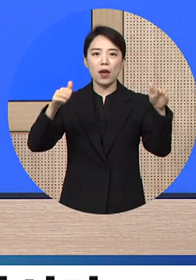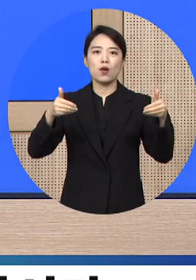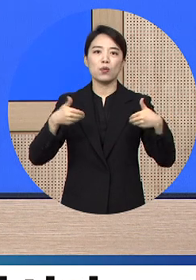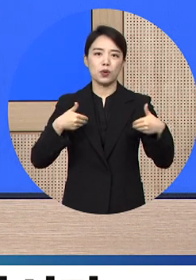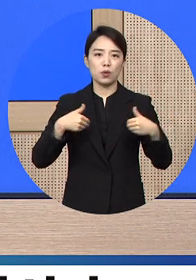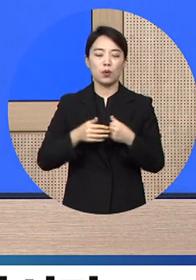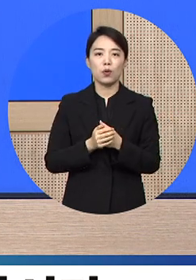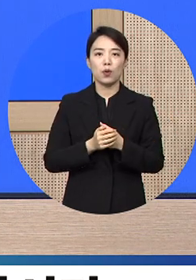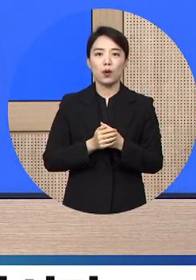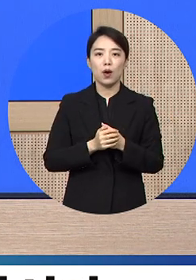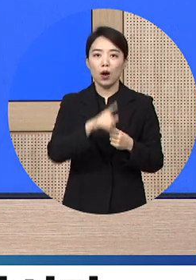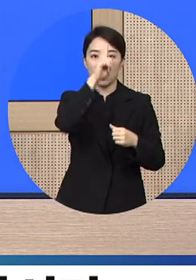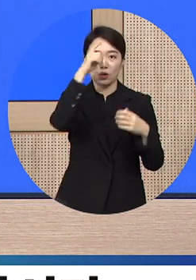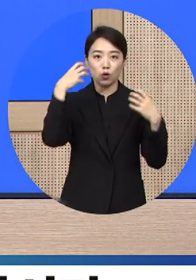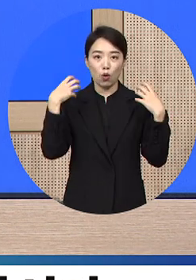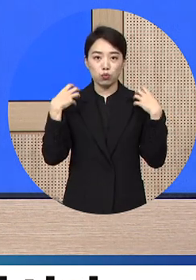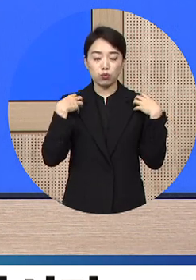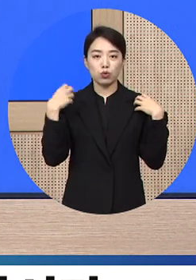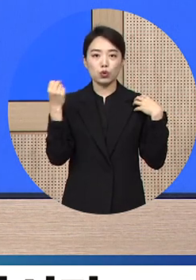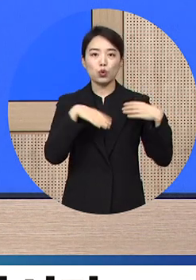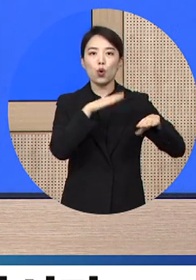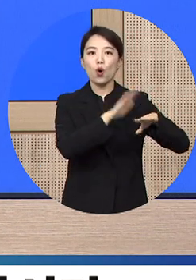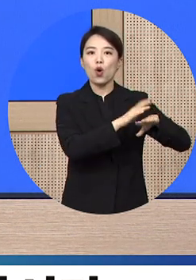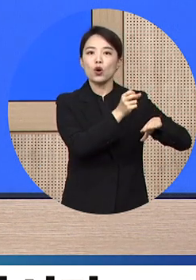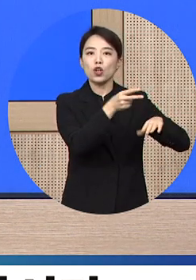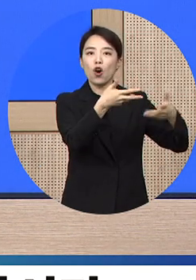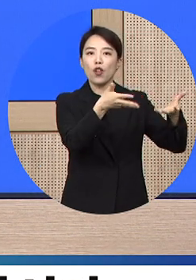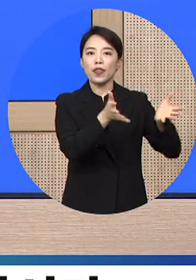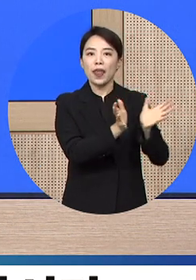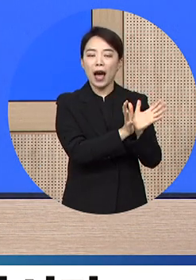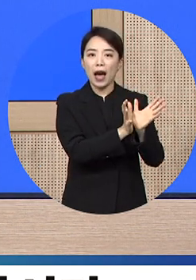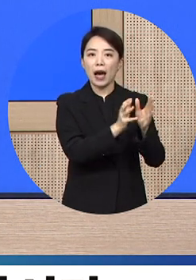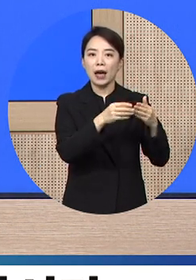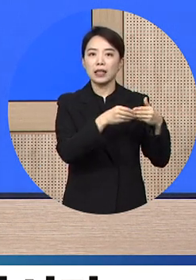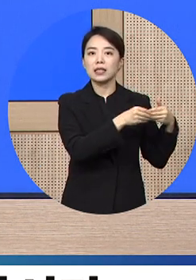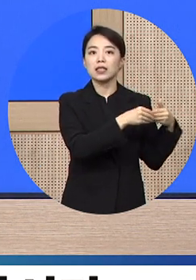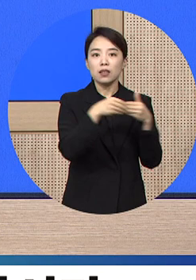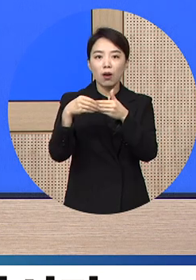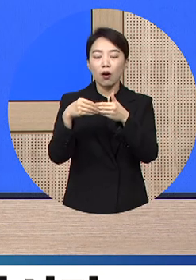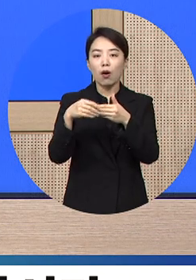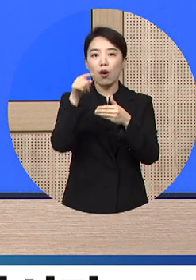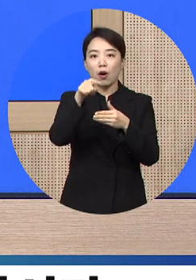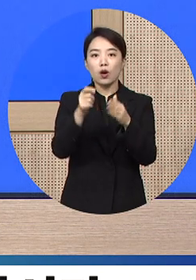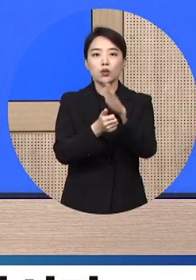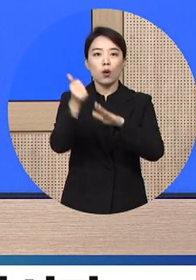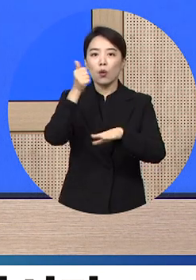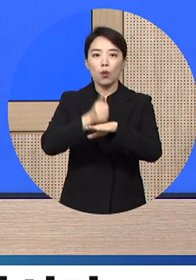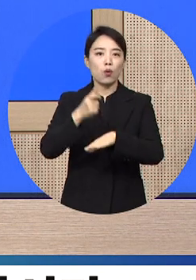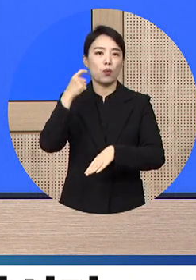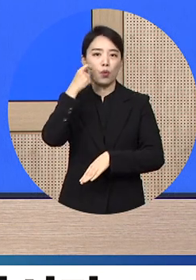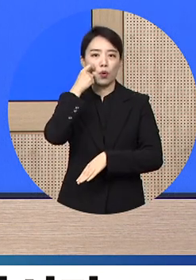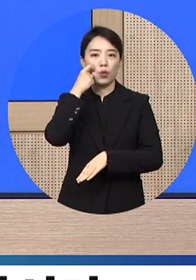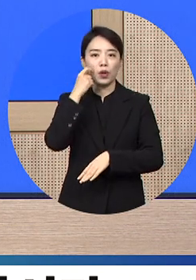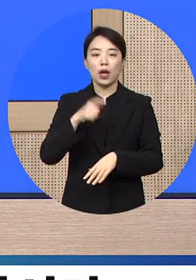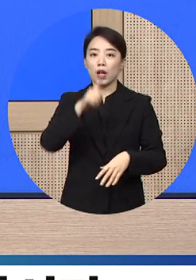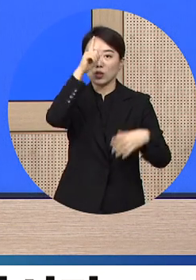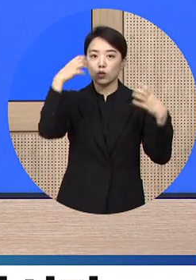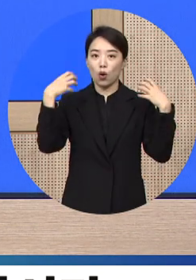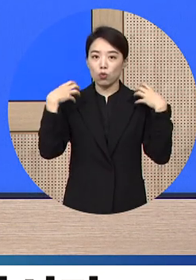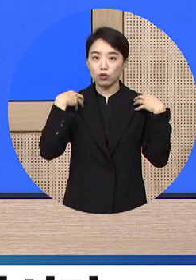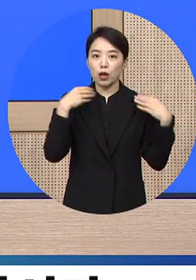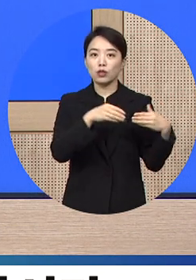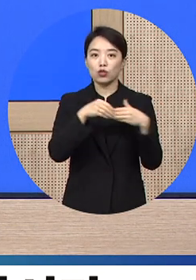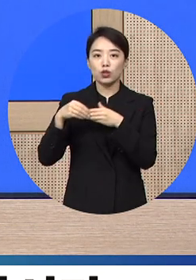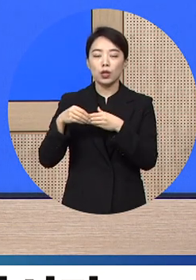경제정책도 정부나 여당이 일방적으로 밀어붙여서는 성공할 수 없습니다. 정부가 추진하는 노동,